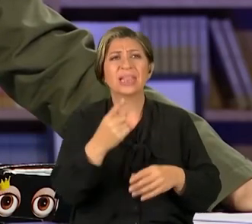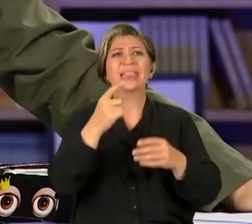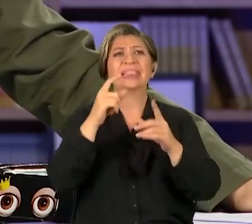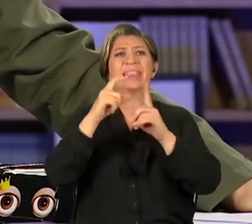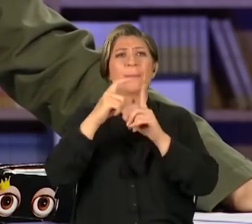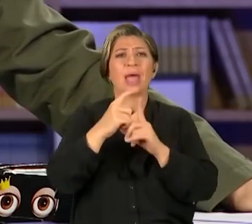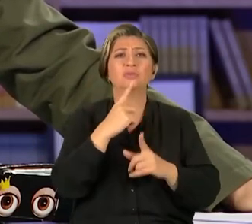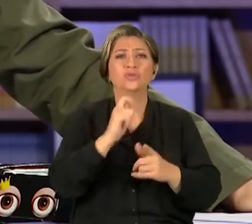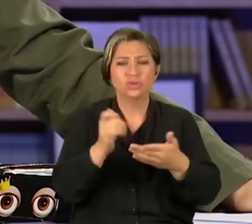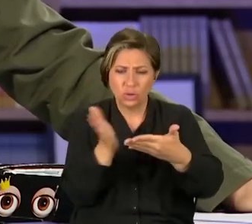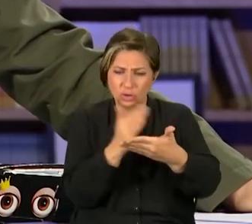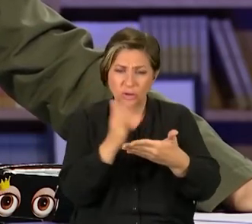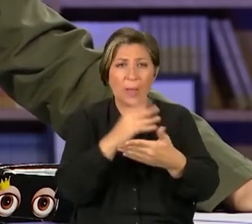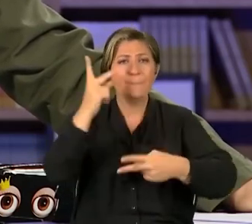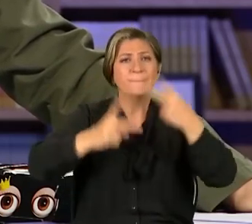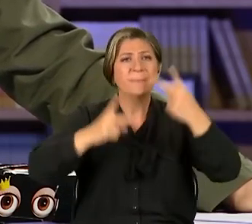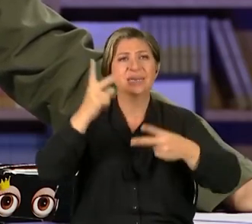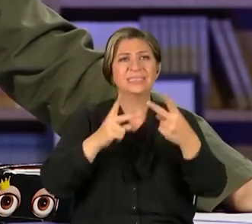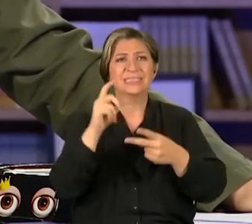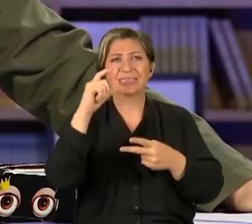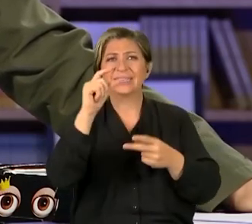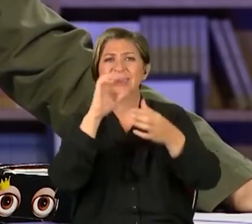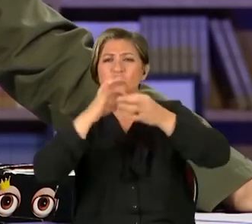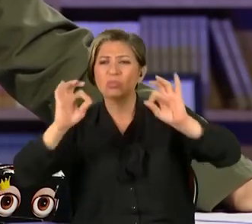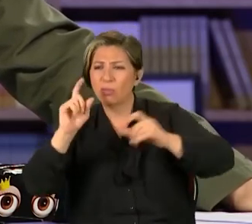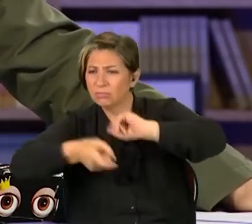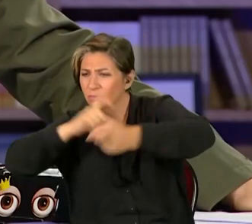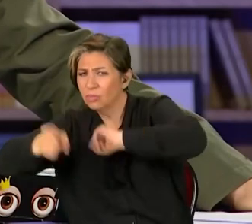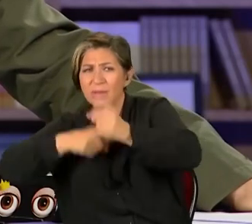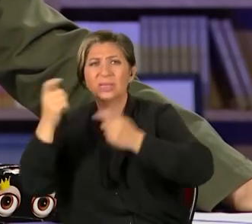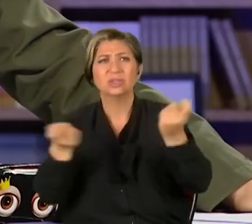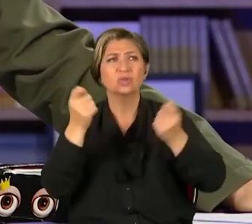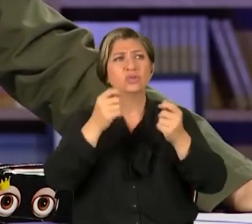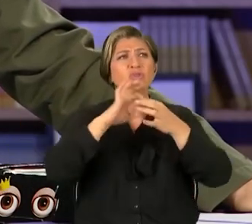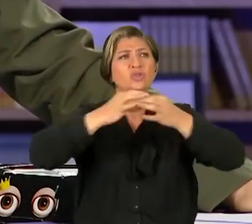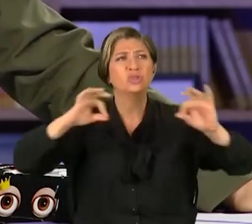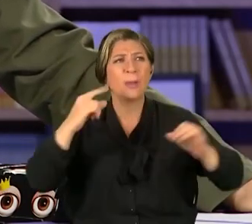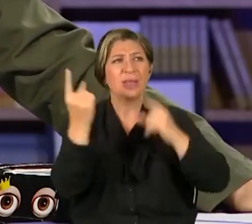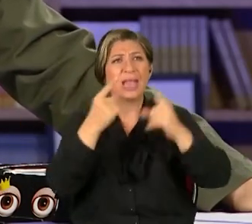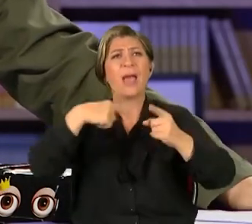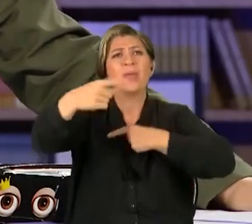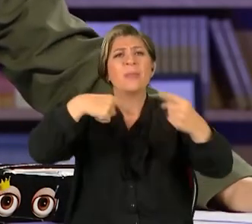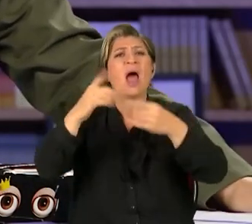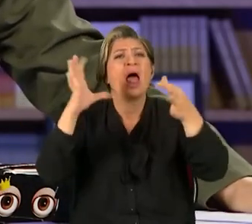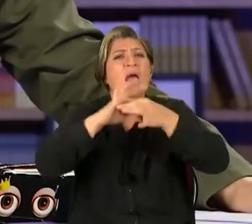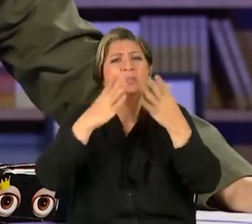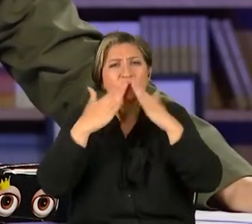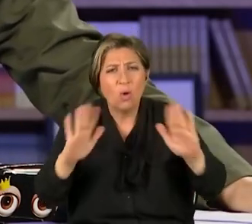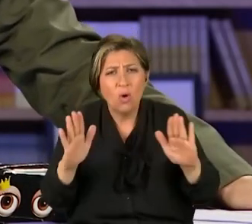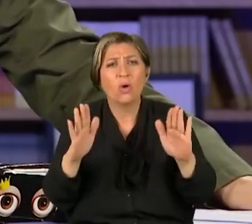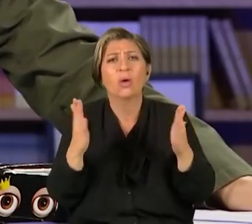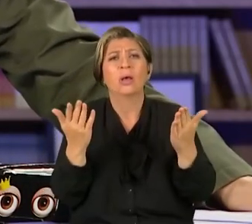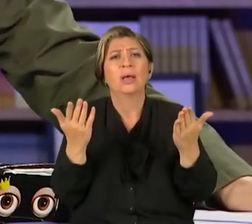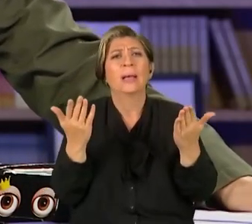sözlüğünden birtakım nakaratlar bulmaya çalışıyor sözlerin birisiyle birbiriyle alakası yok yani